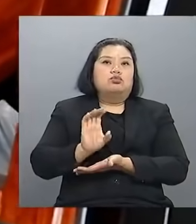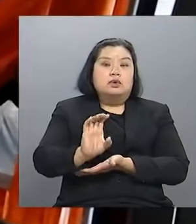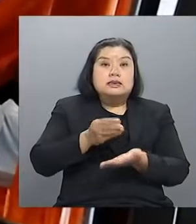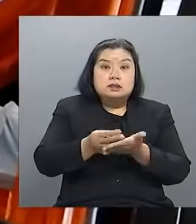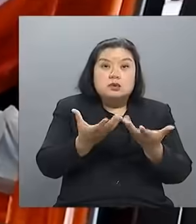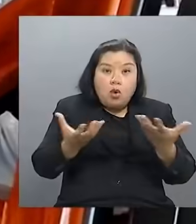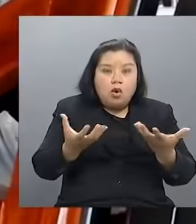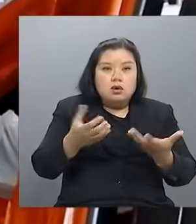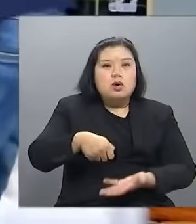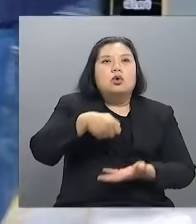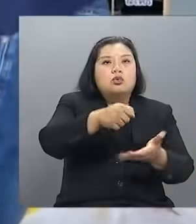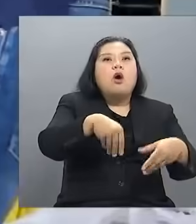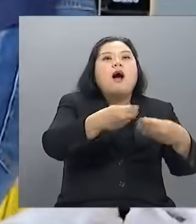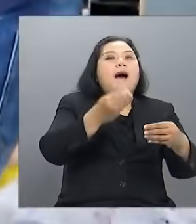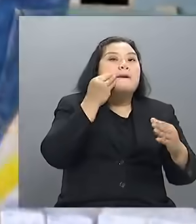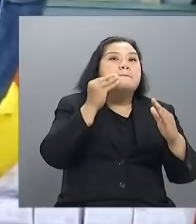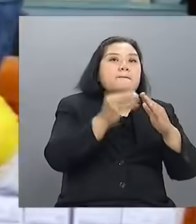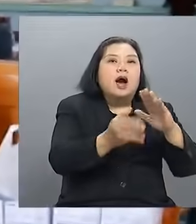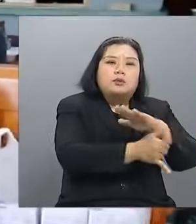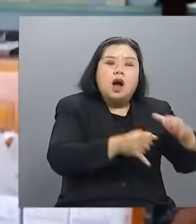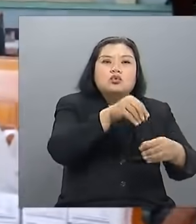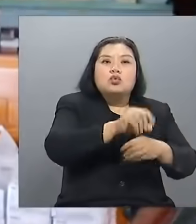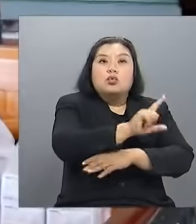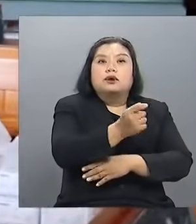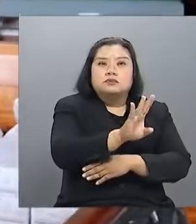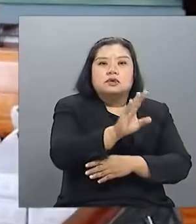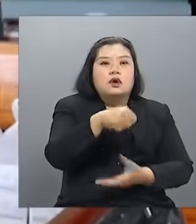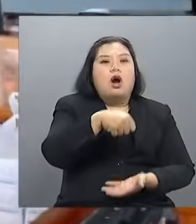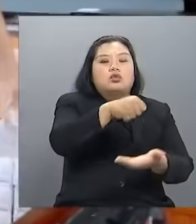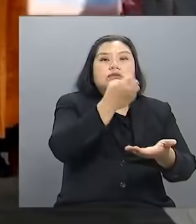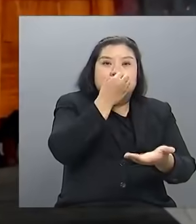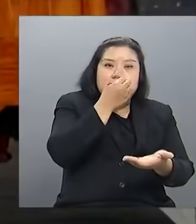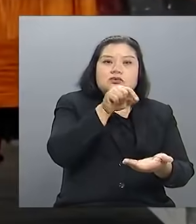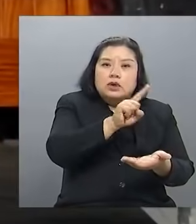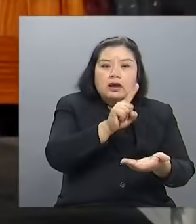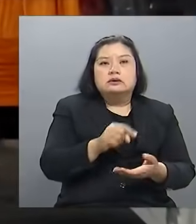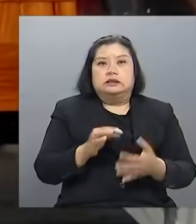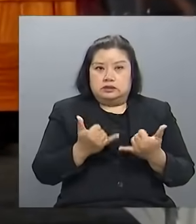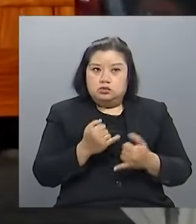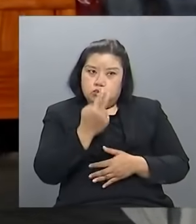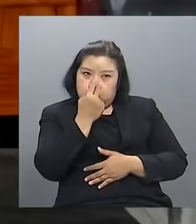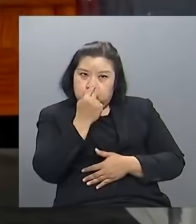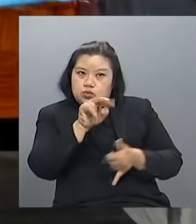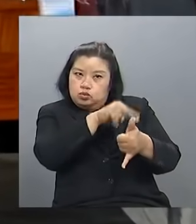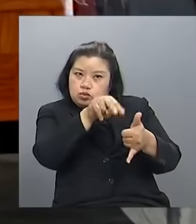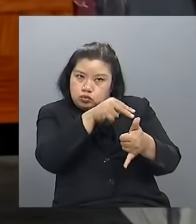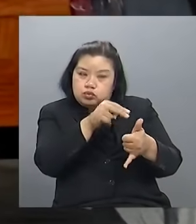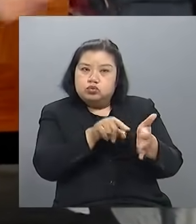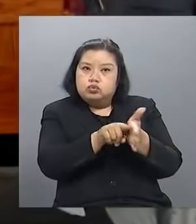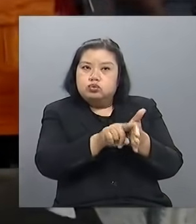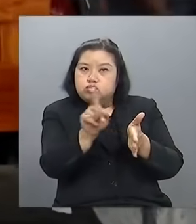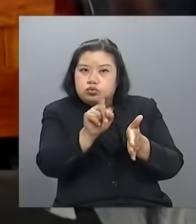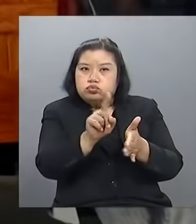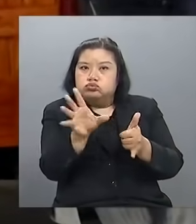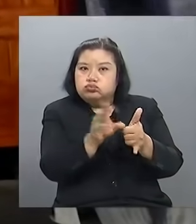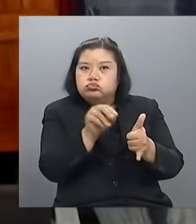ไปช่วยเหลือผู้ป่วยที่อยู่ระหว่างการกักตัวเพื่อเร่งหาตัวผู้ติดเชื้อป้องกันการแพร่ระบาดของโควิด-19 อย่างเข้มข้นเลย